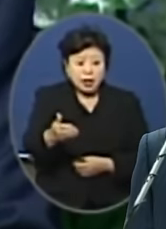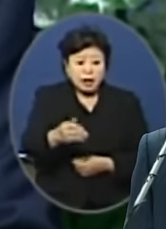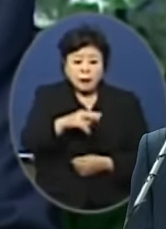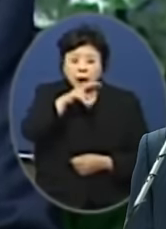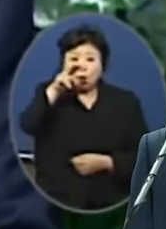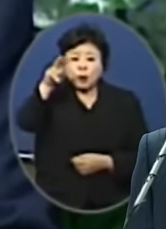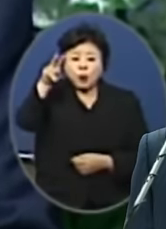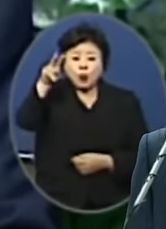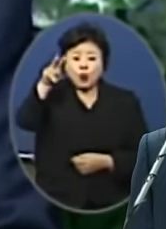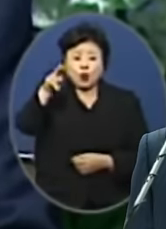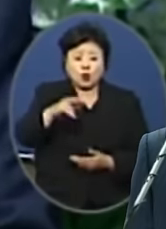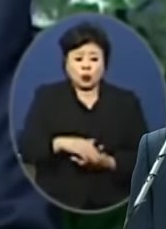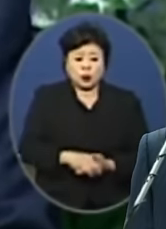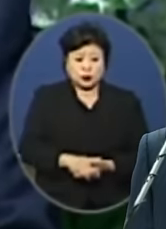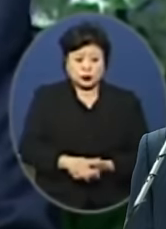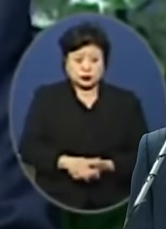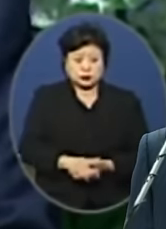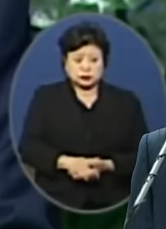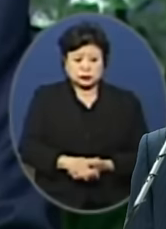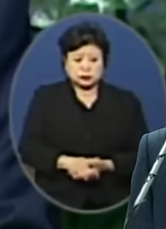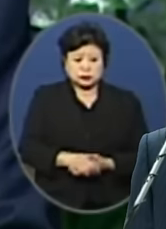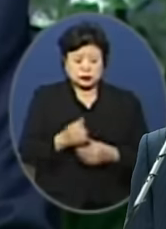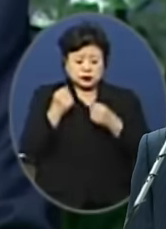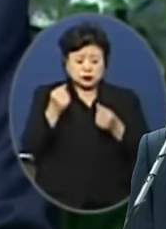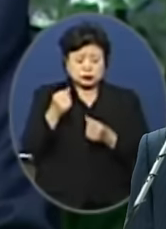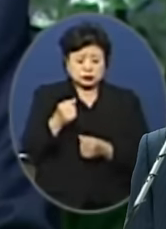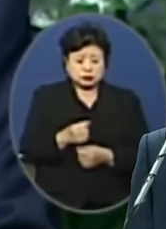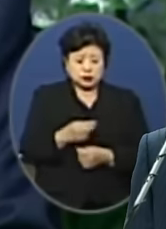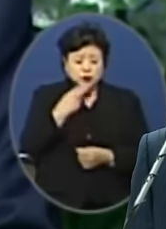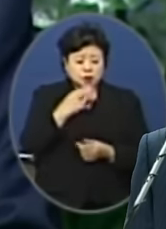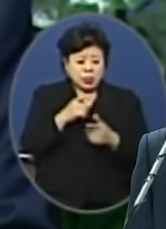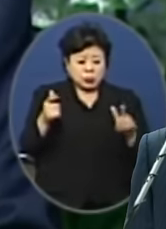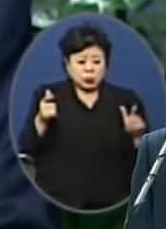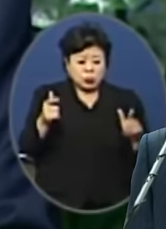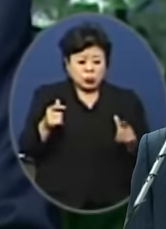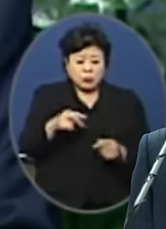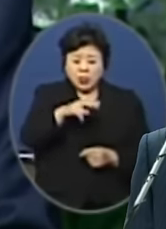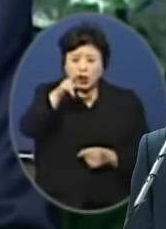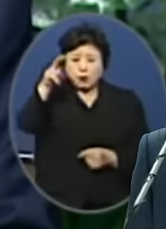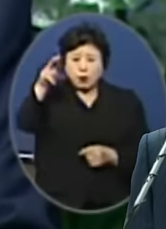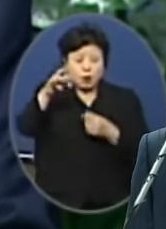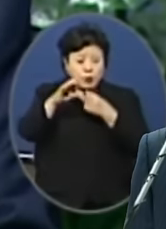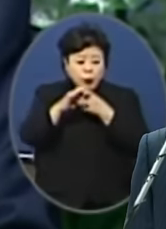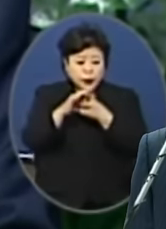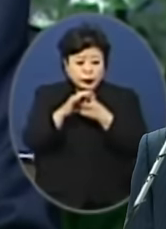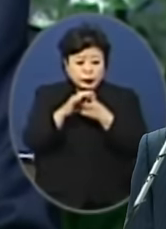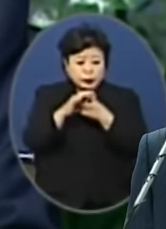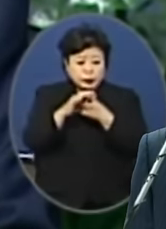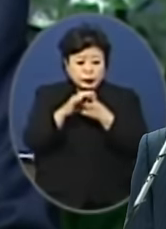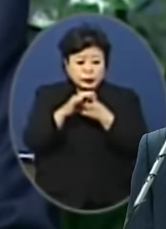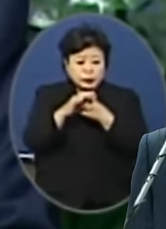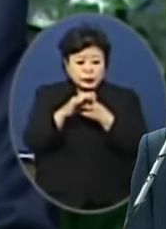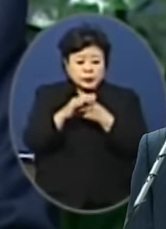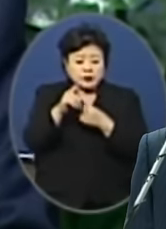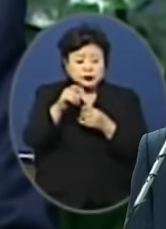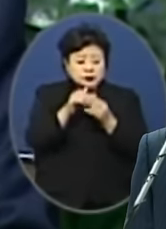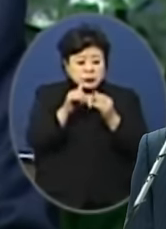바라보는 것이 아무 힘이 없는 것 같이 생각하지만은 바라보면 그